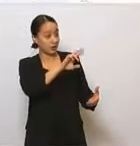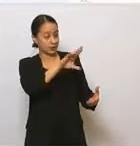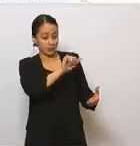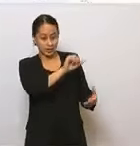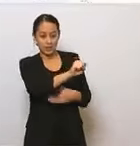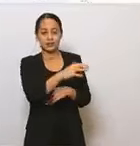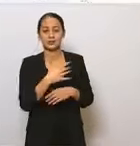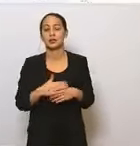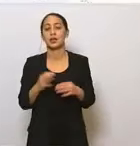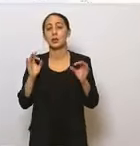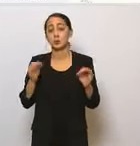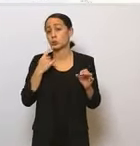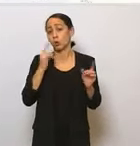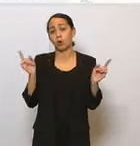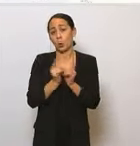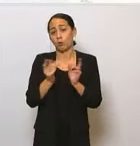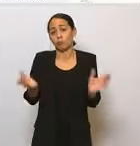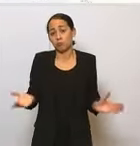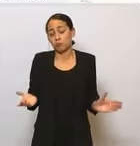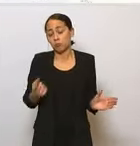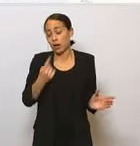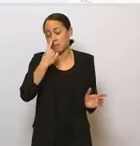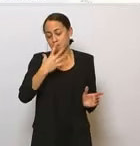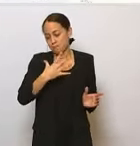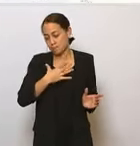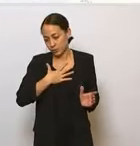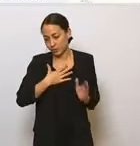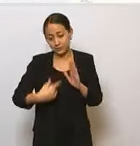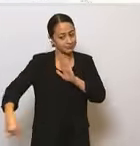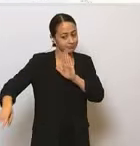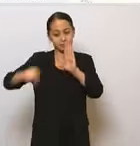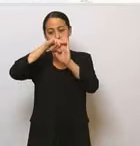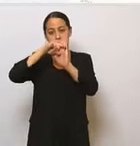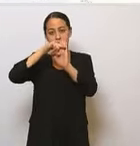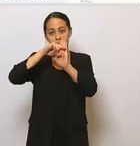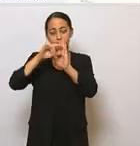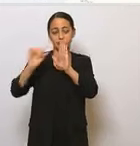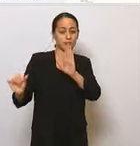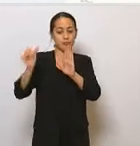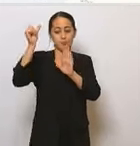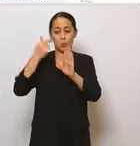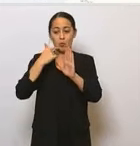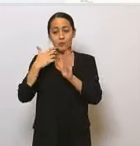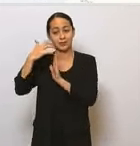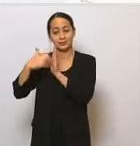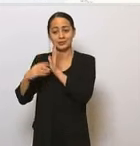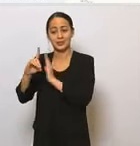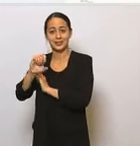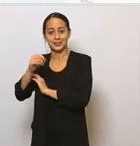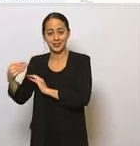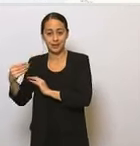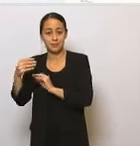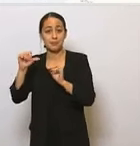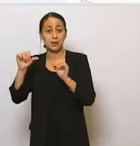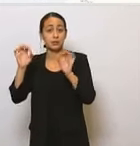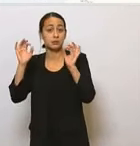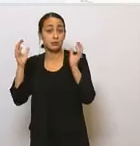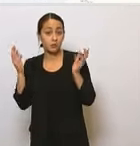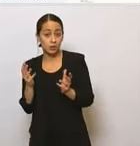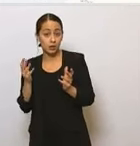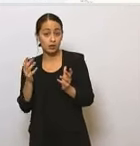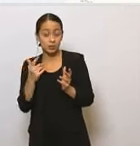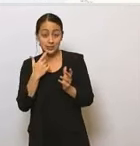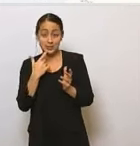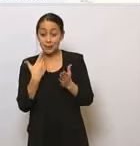Bon, moi, je vais être très court. Je pense que le grand principe qui change avec le DMA, c'est la charge de la